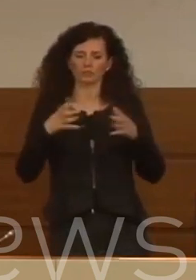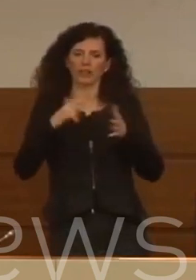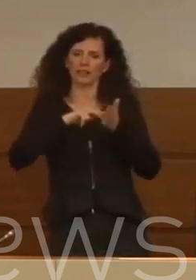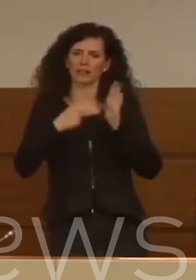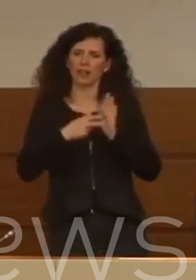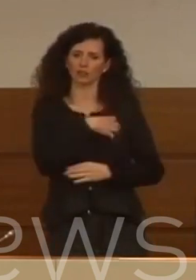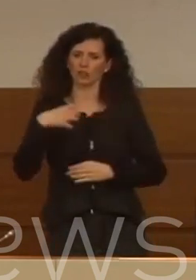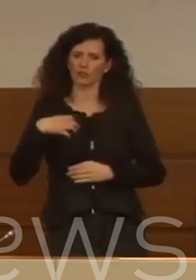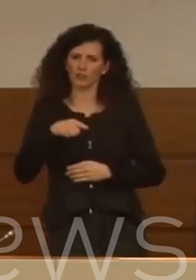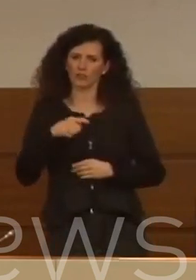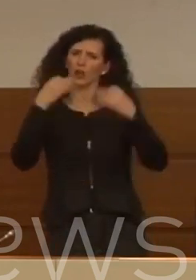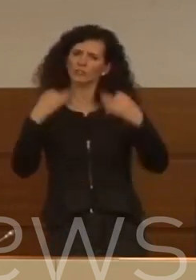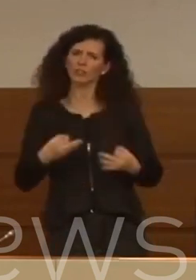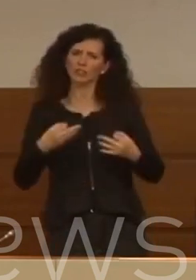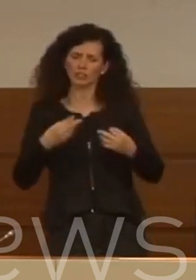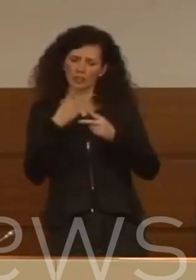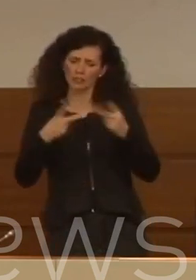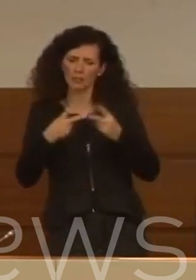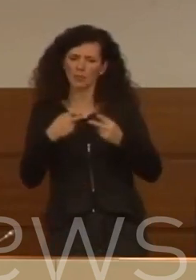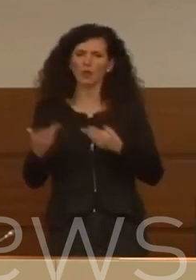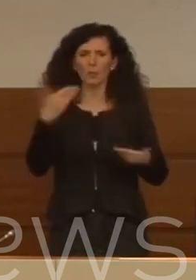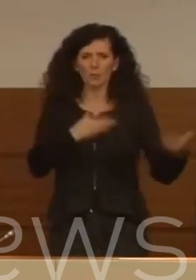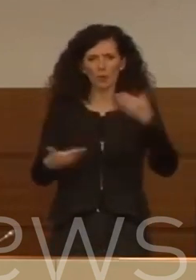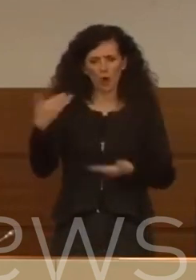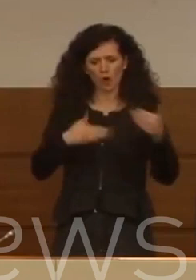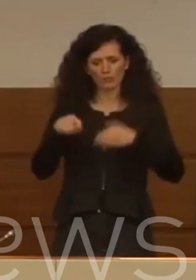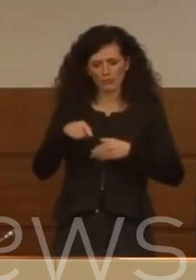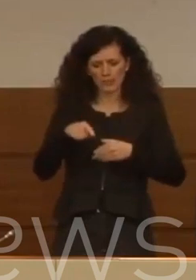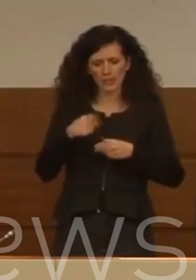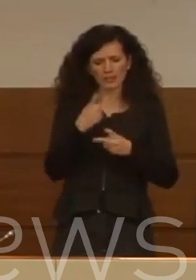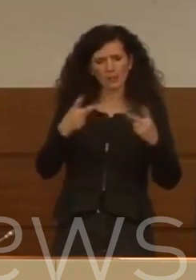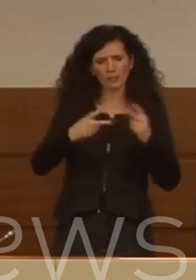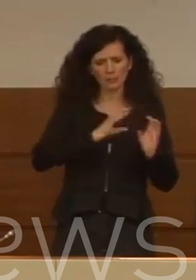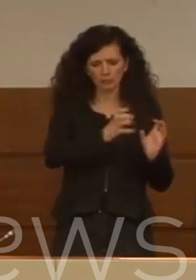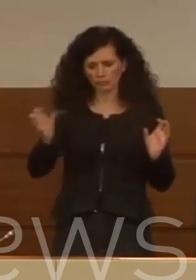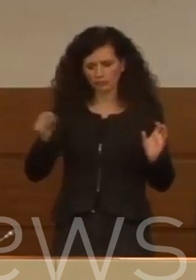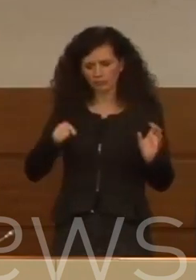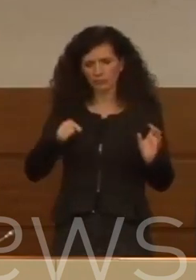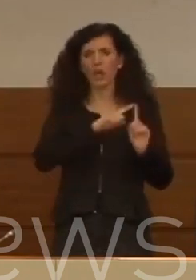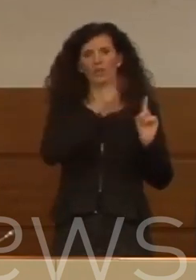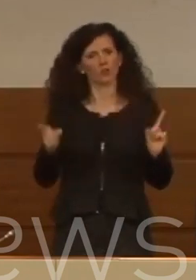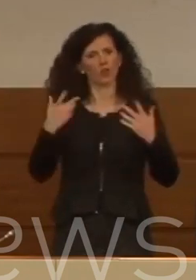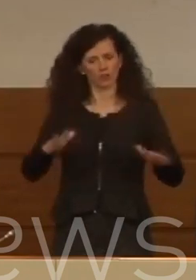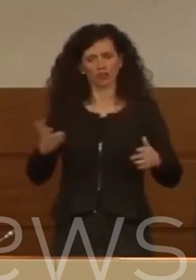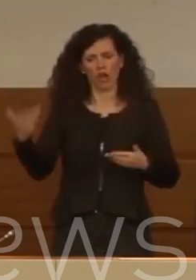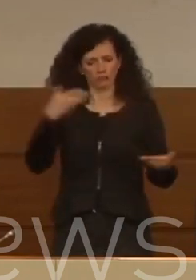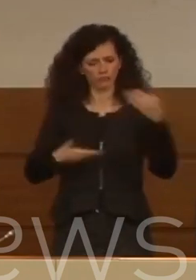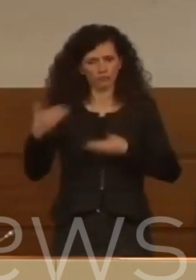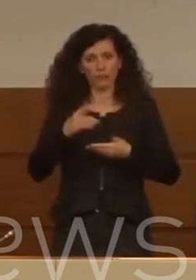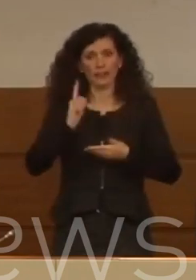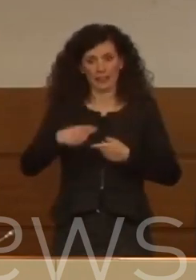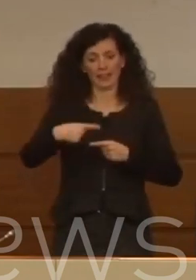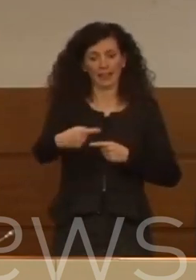decidere di tutte le sperimentazioni e le proposte di sperimentazioni che arriverà che sono arrivati e che arriveranno nei prossimi